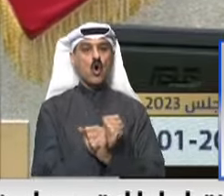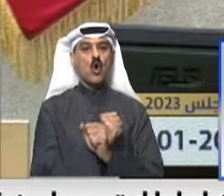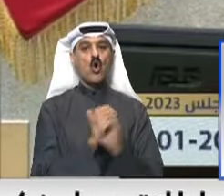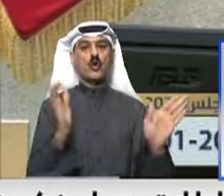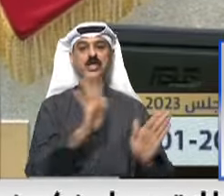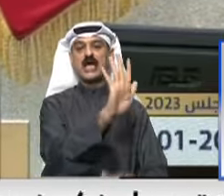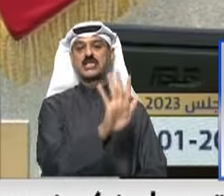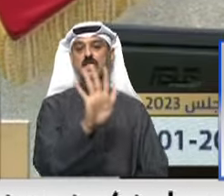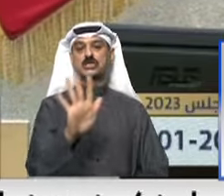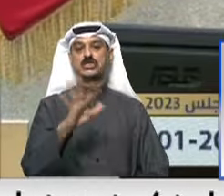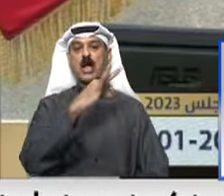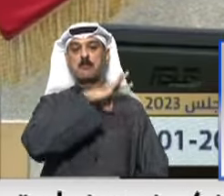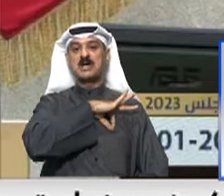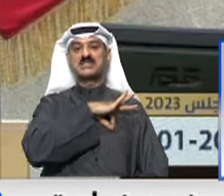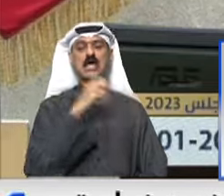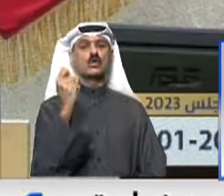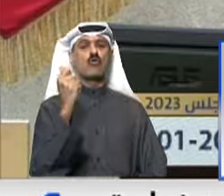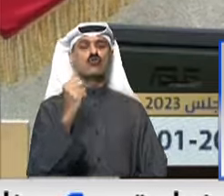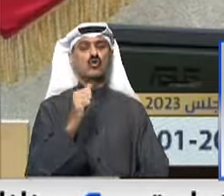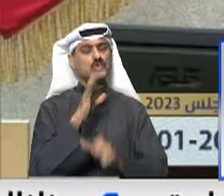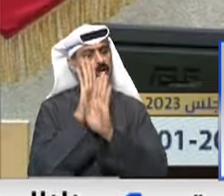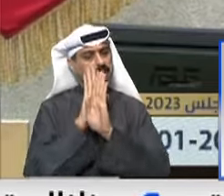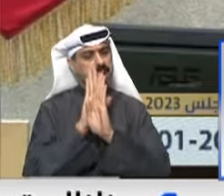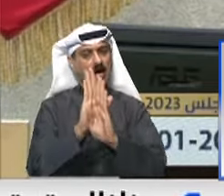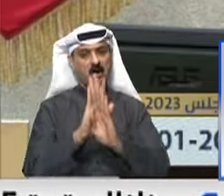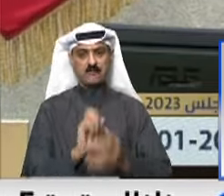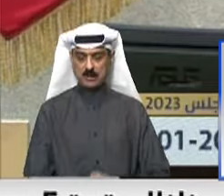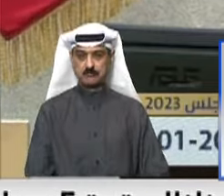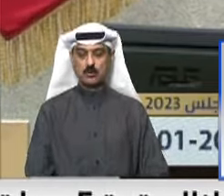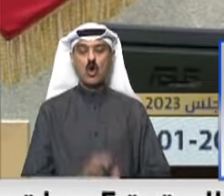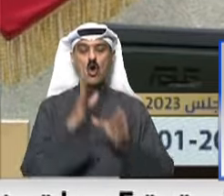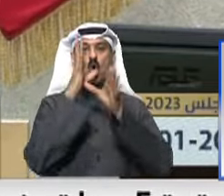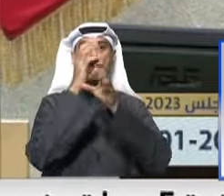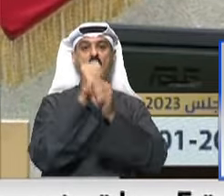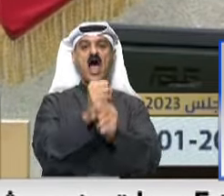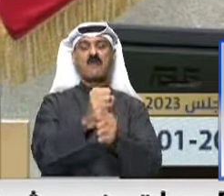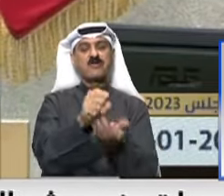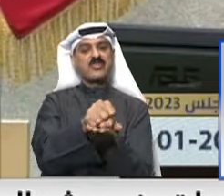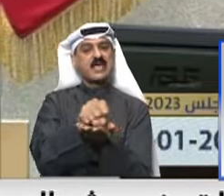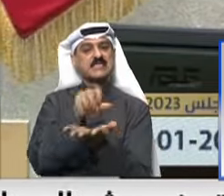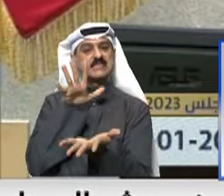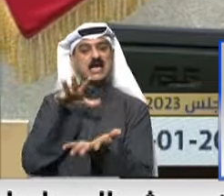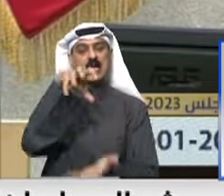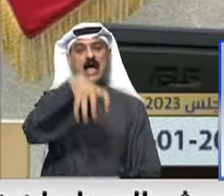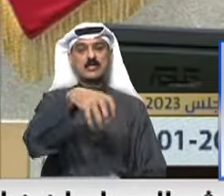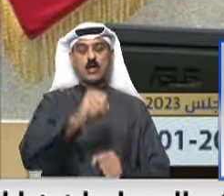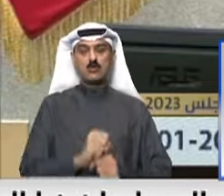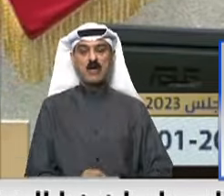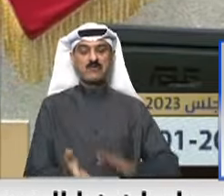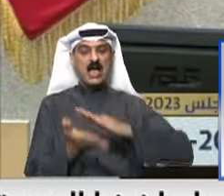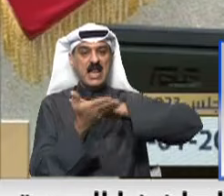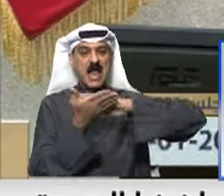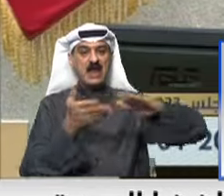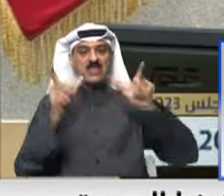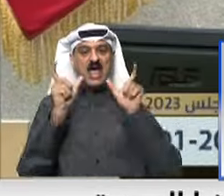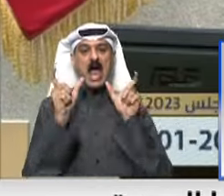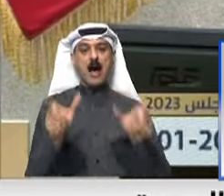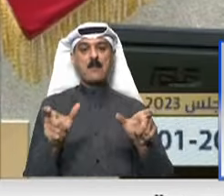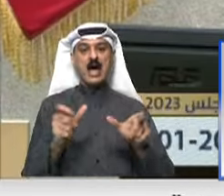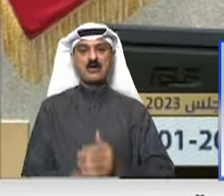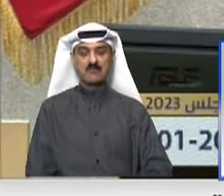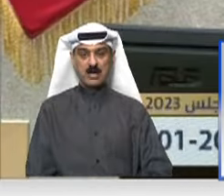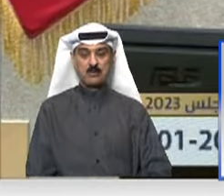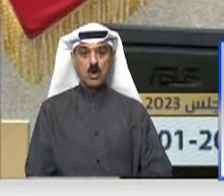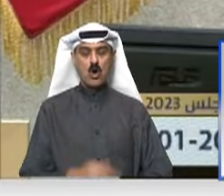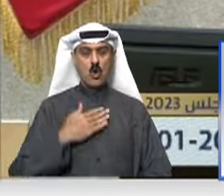ومصالحه وامواله واصون استقلال الوطن وسلامه اراضيه وان اكون